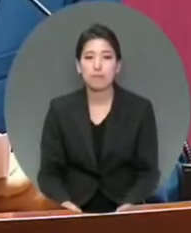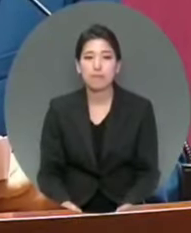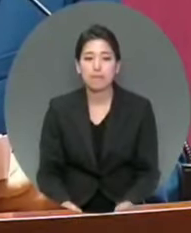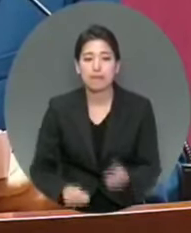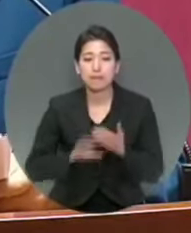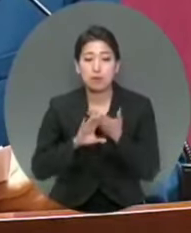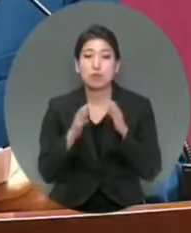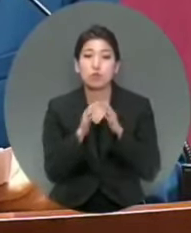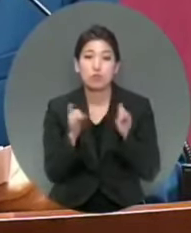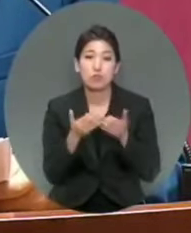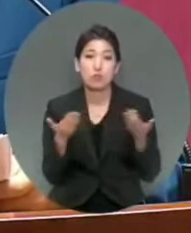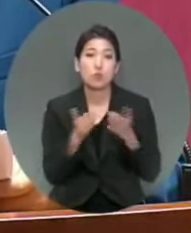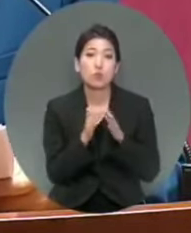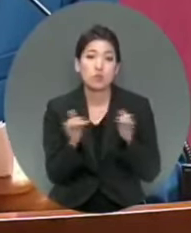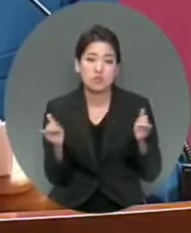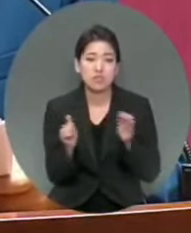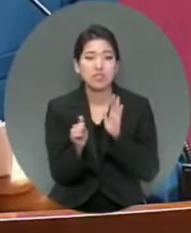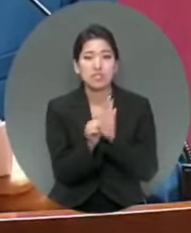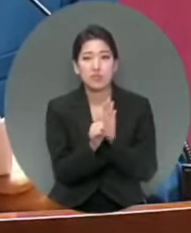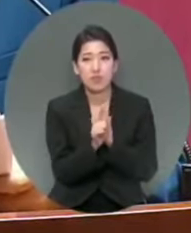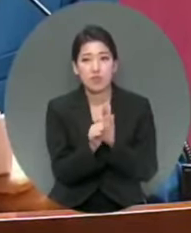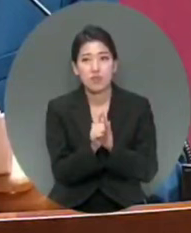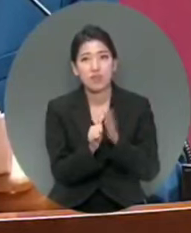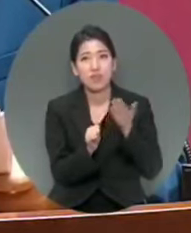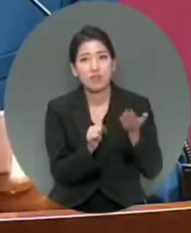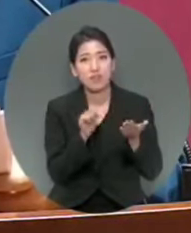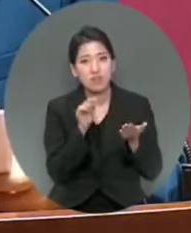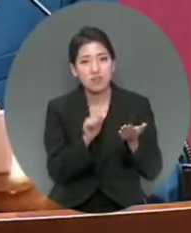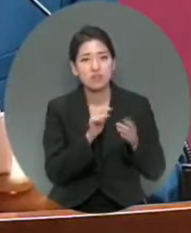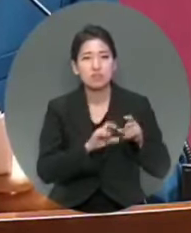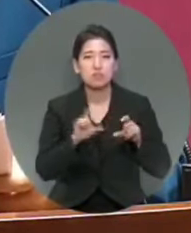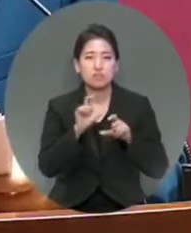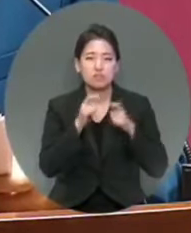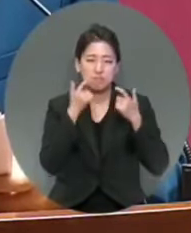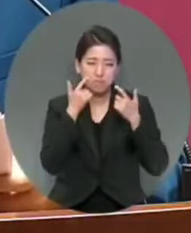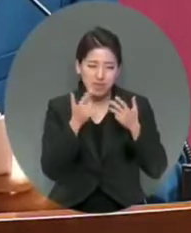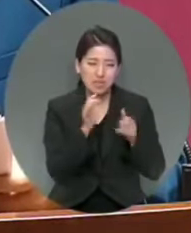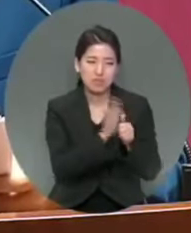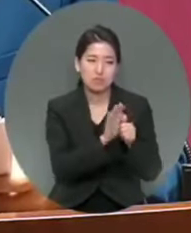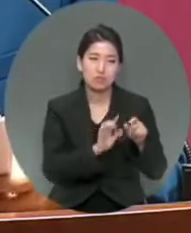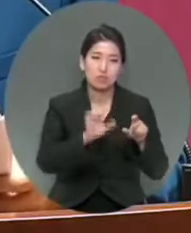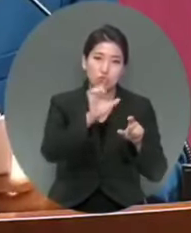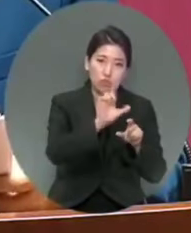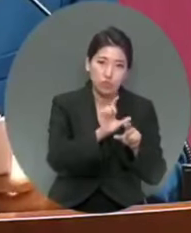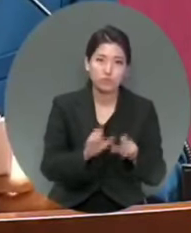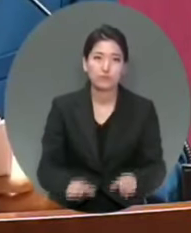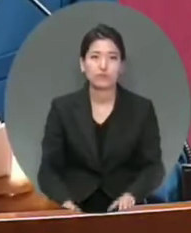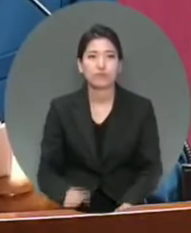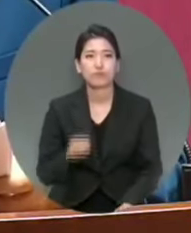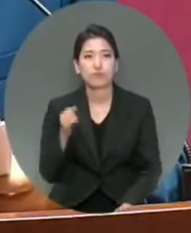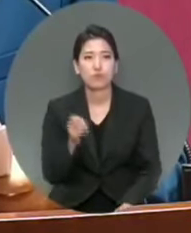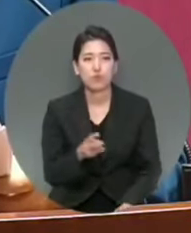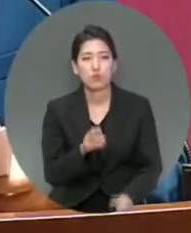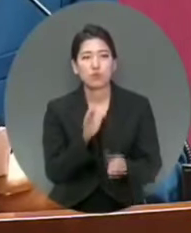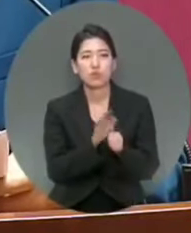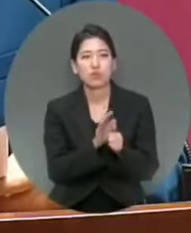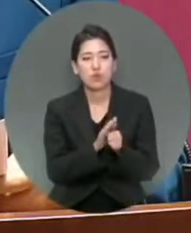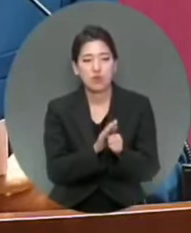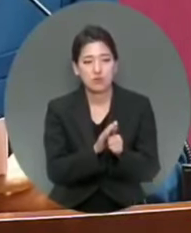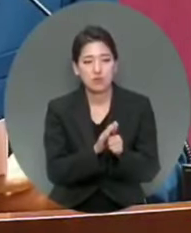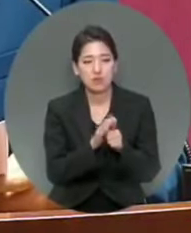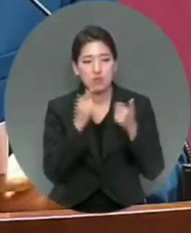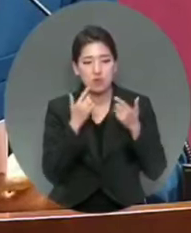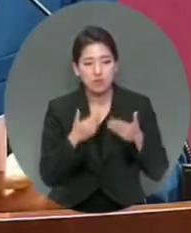여러 가지 지원 이런 것이 더 강화되고 또 효과적인 지원 체계를 마련해야 된다는